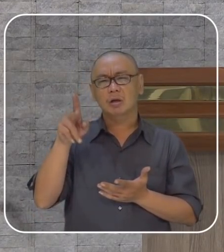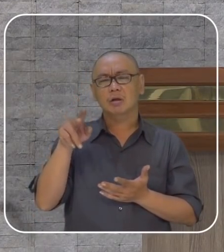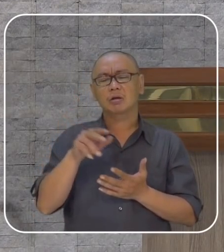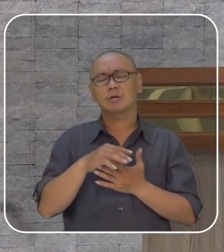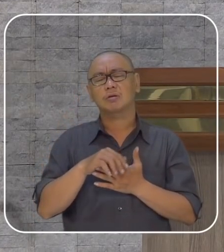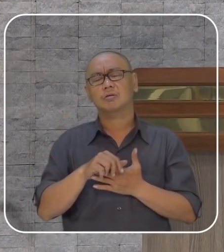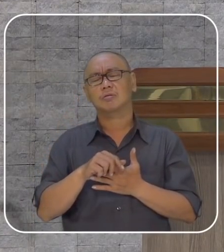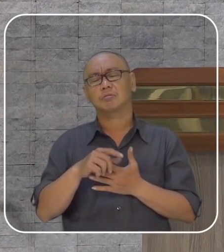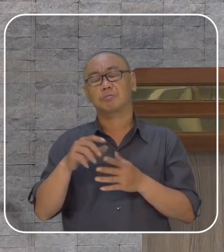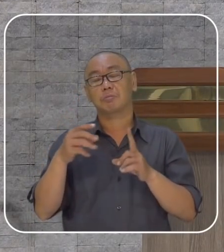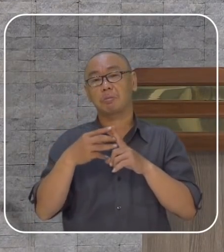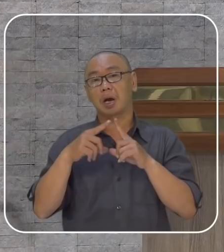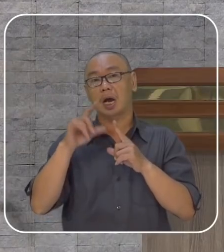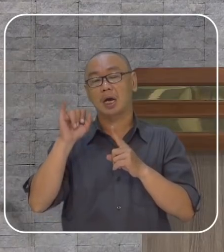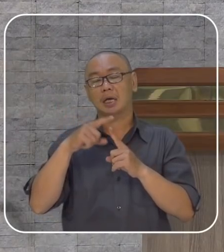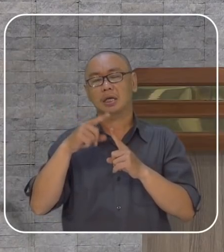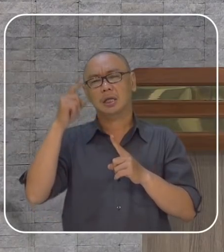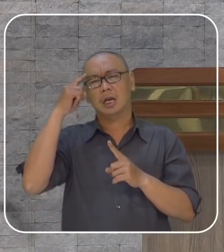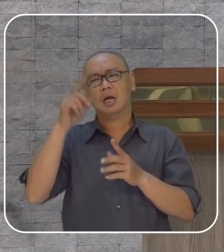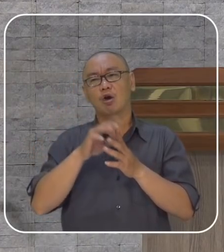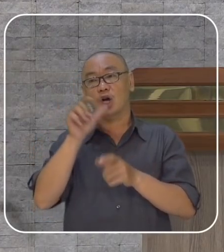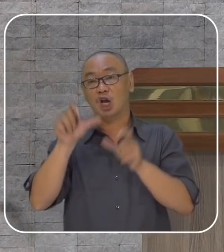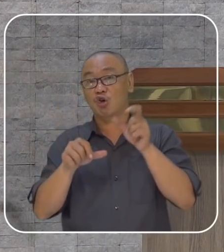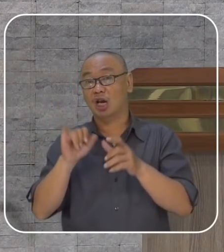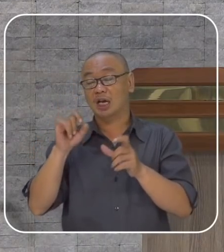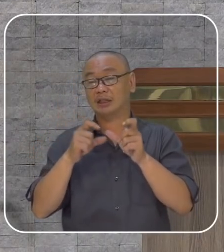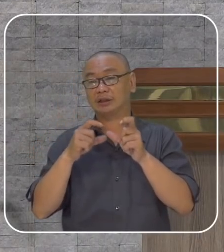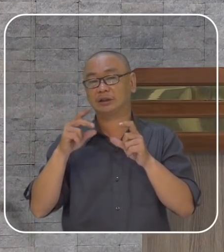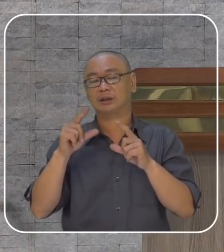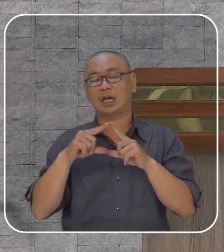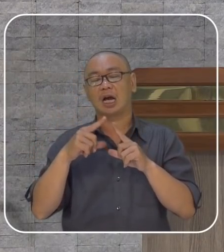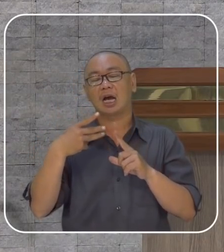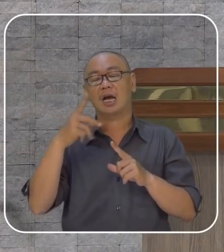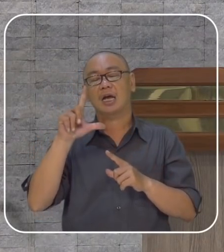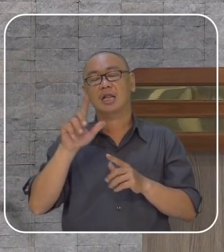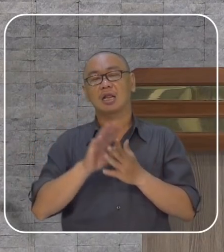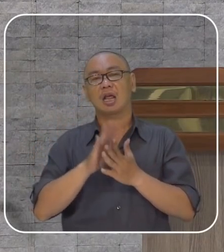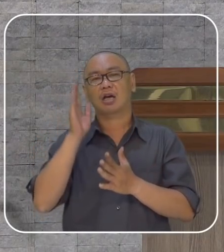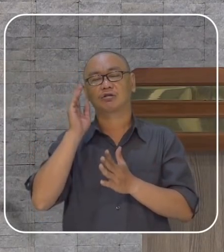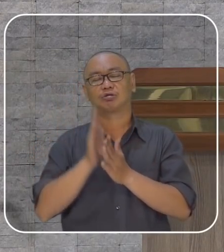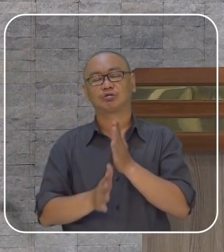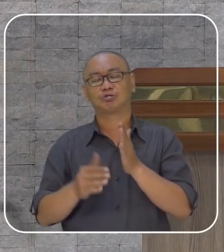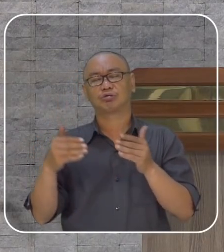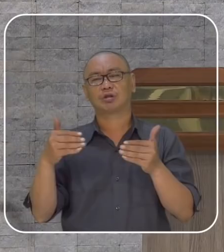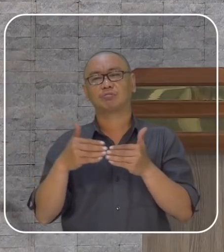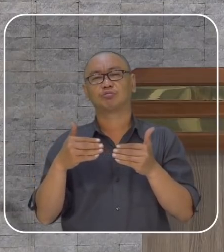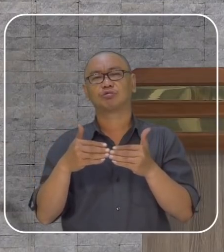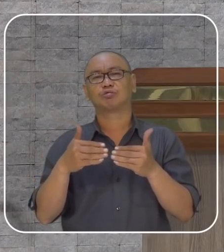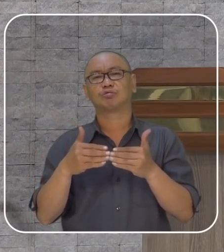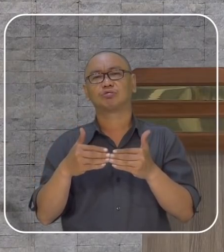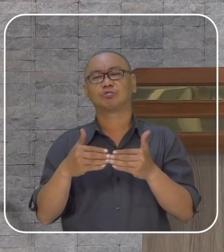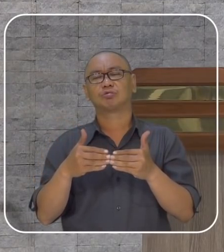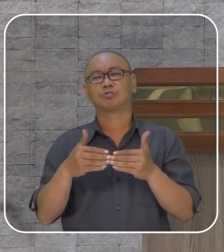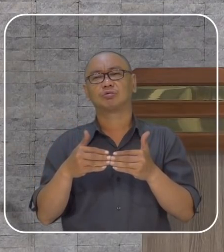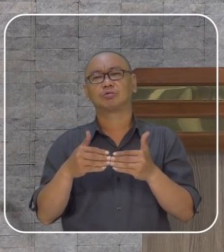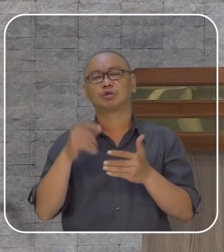Allah, maka bagi orang-orang Israel langsung nyambung begitu ya. Wah, ini hanya dapat dilakukan oleh